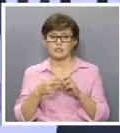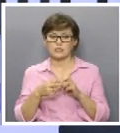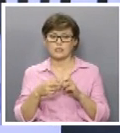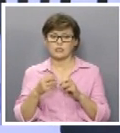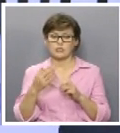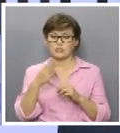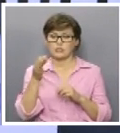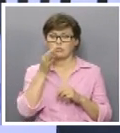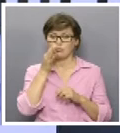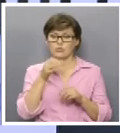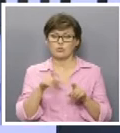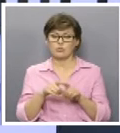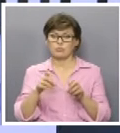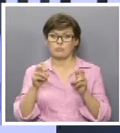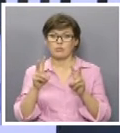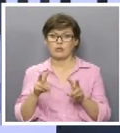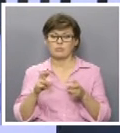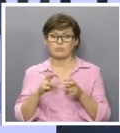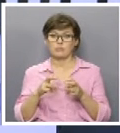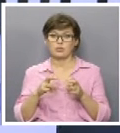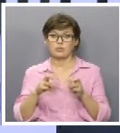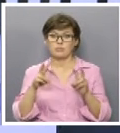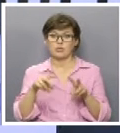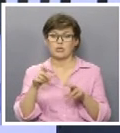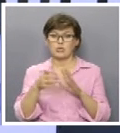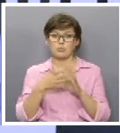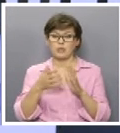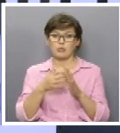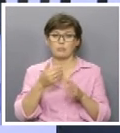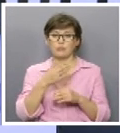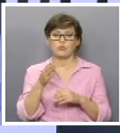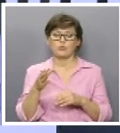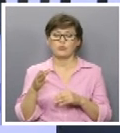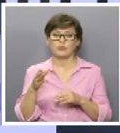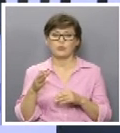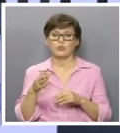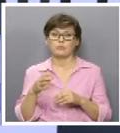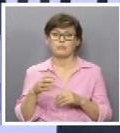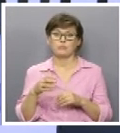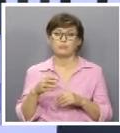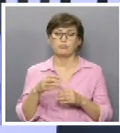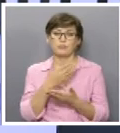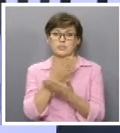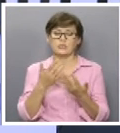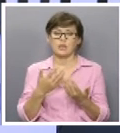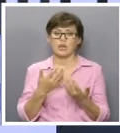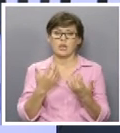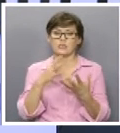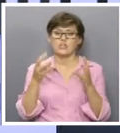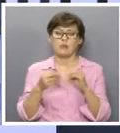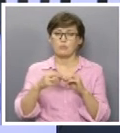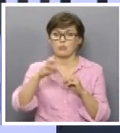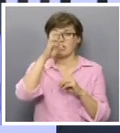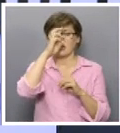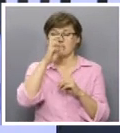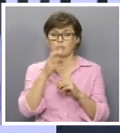сіз өзіңіз айтып өттіңіз, маман мәселесі деп. Мамандық мәселесі бізде жалпы мемлекетте